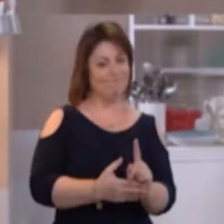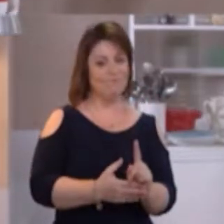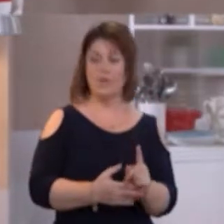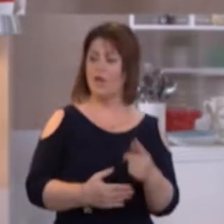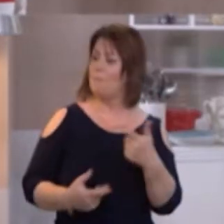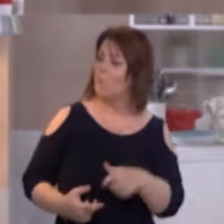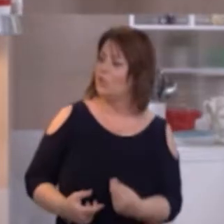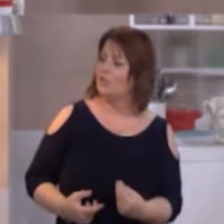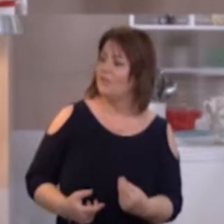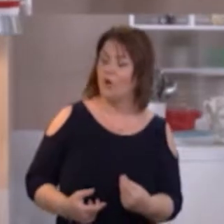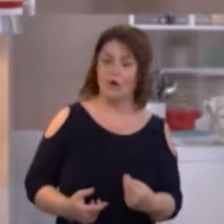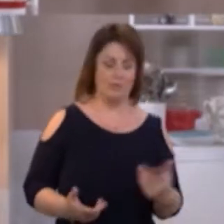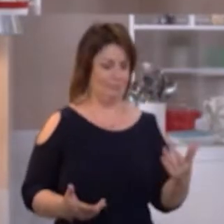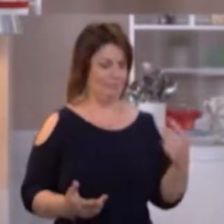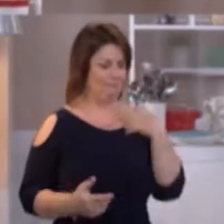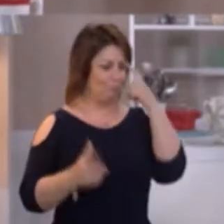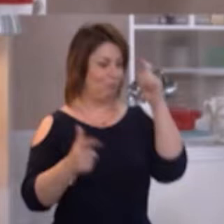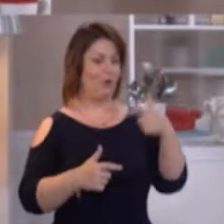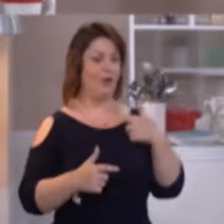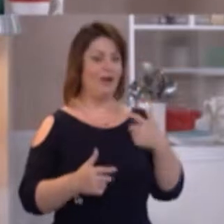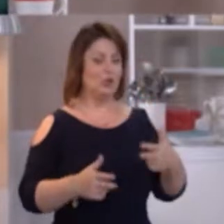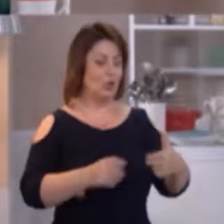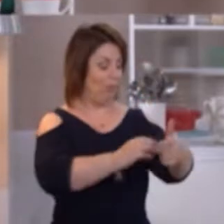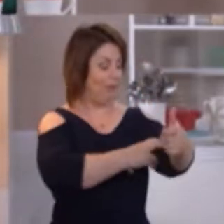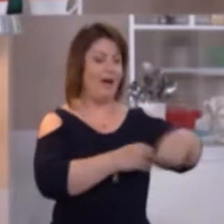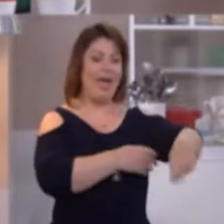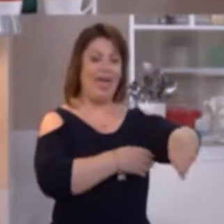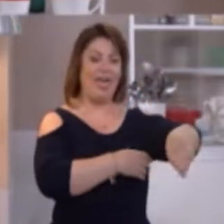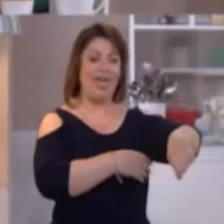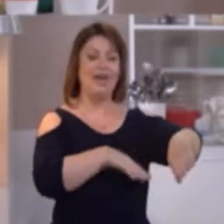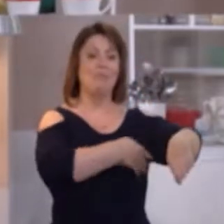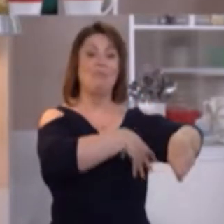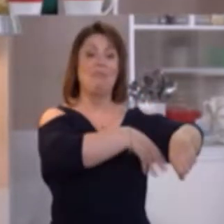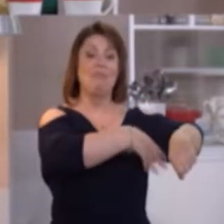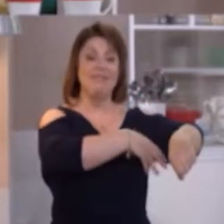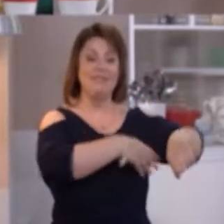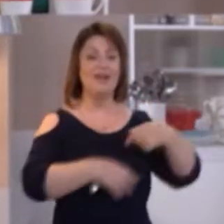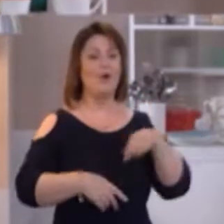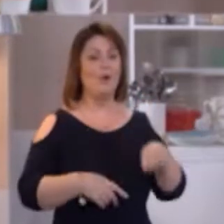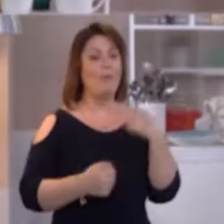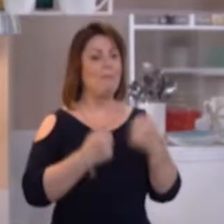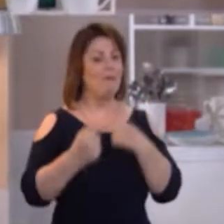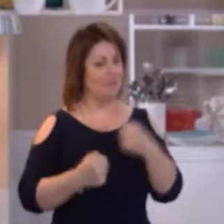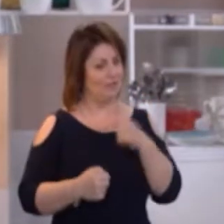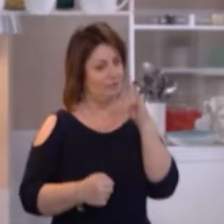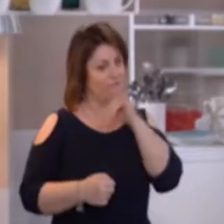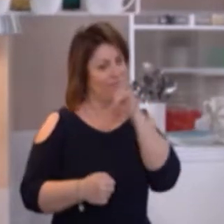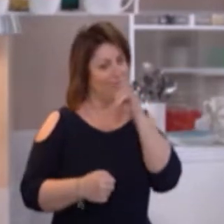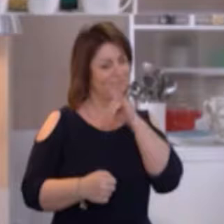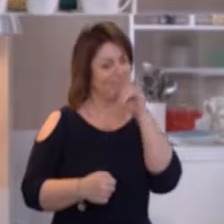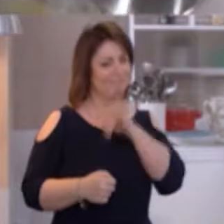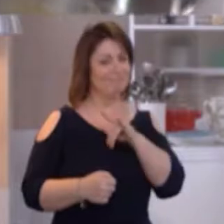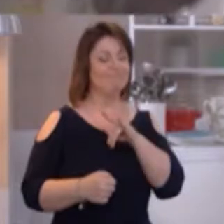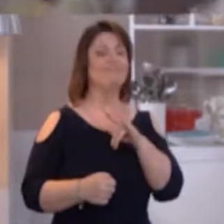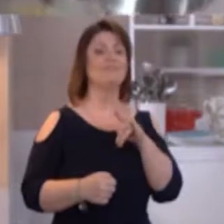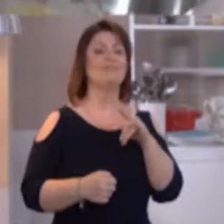che... No, che poi ti balla la ciccia del braccio. È un movimento infame questo. È un movimento...